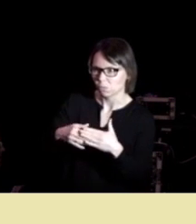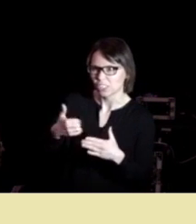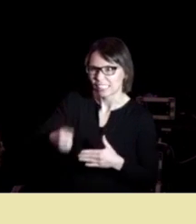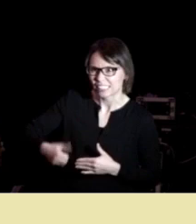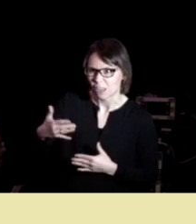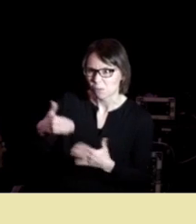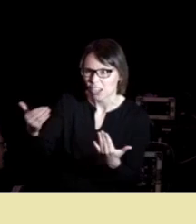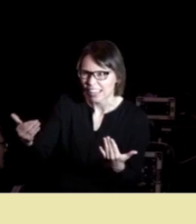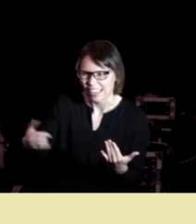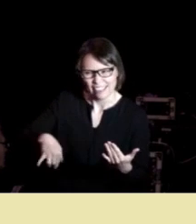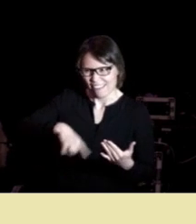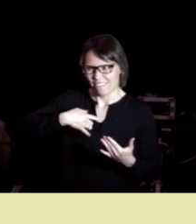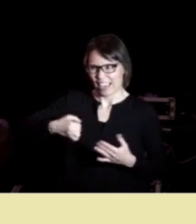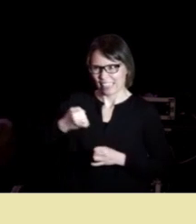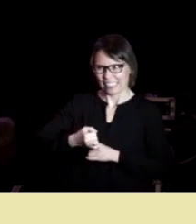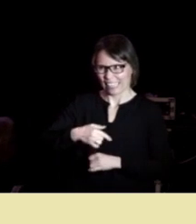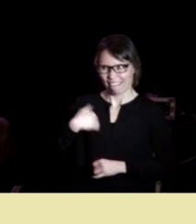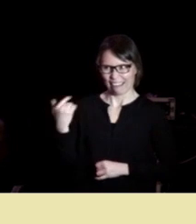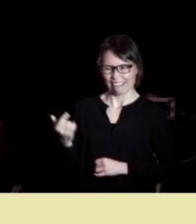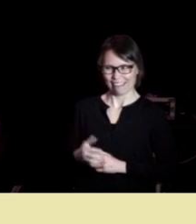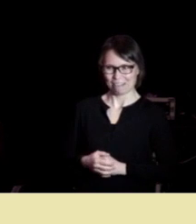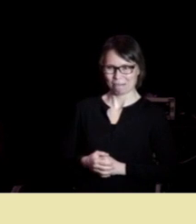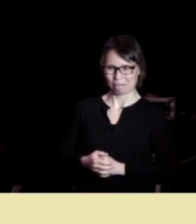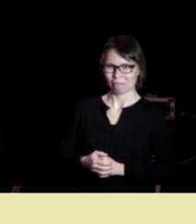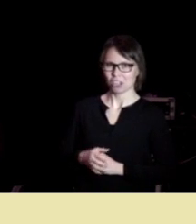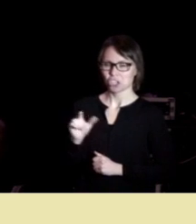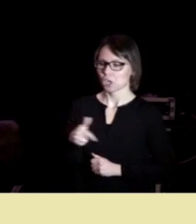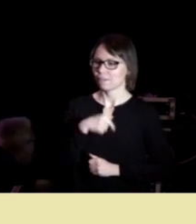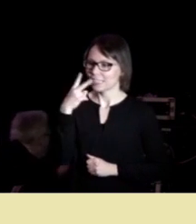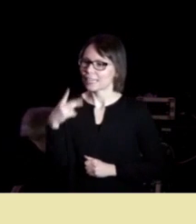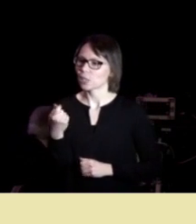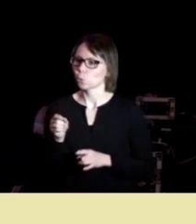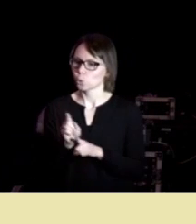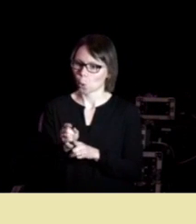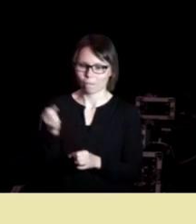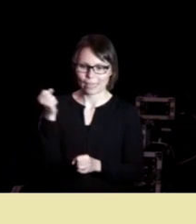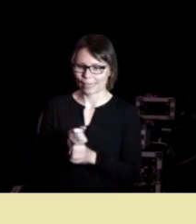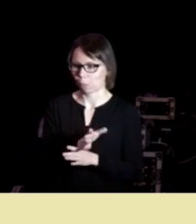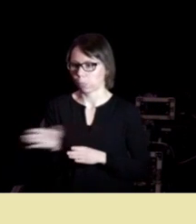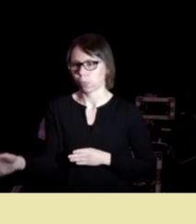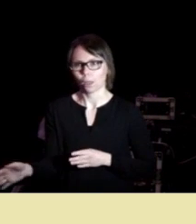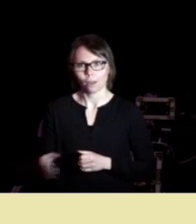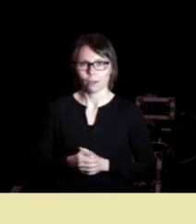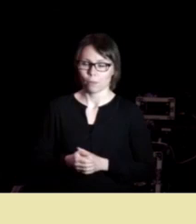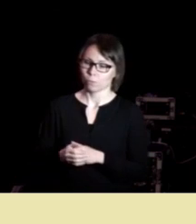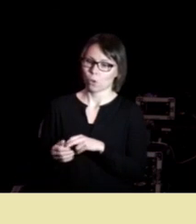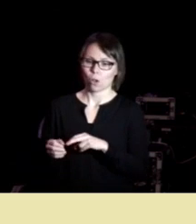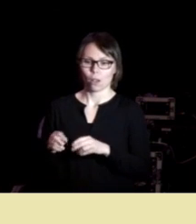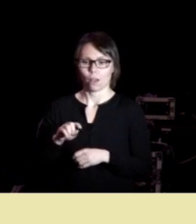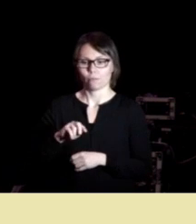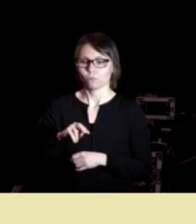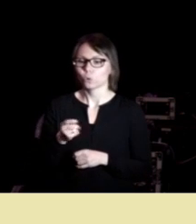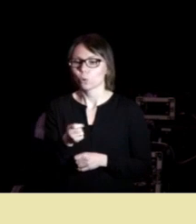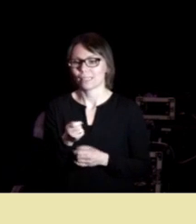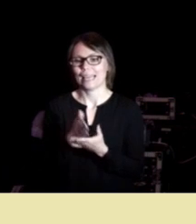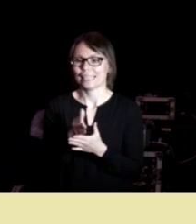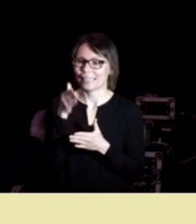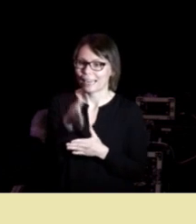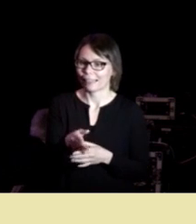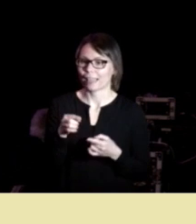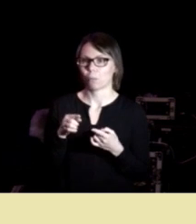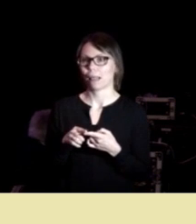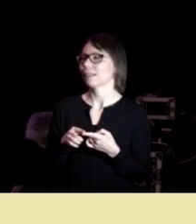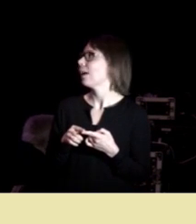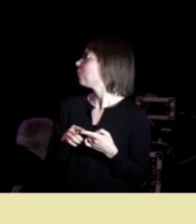dager? Det er ikke vi helt sikre på da. Og vi ser at det er noen som går definitivt i gal retning, og så er det noen som går litt i riktig retning, men